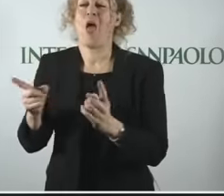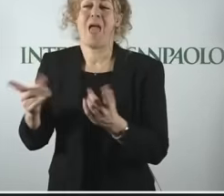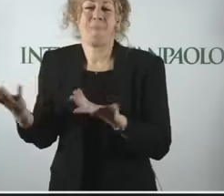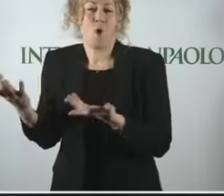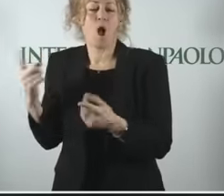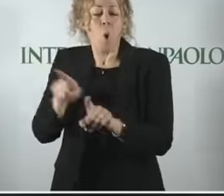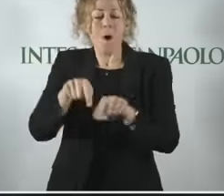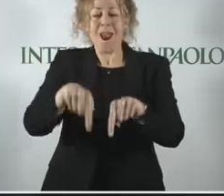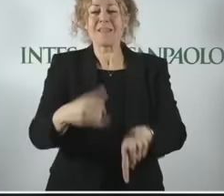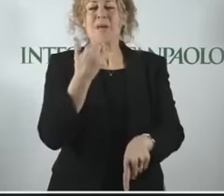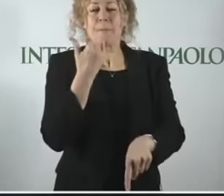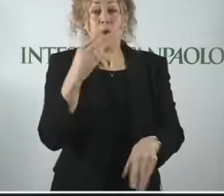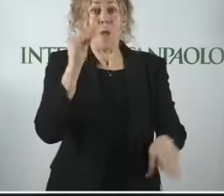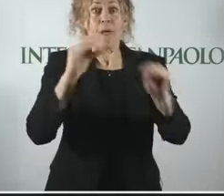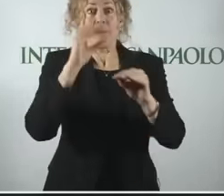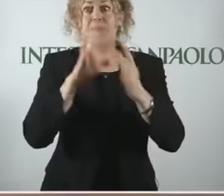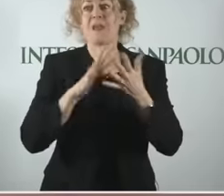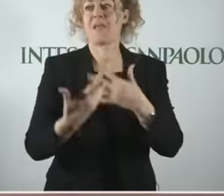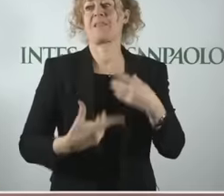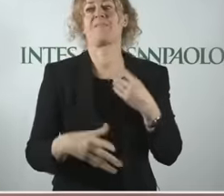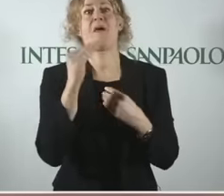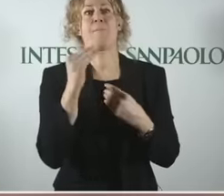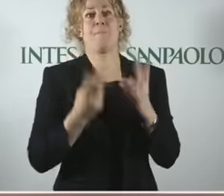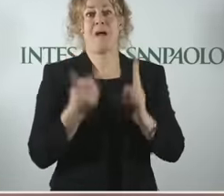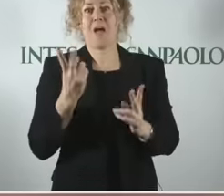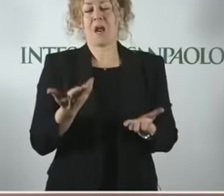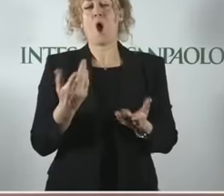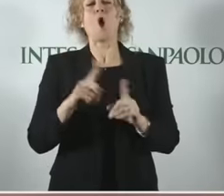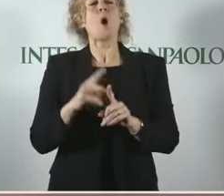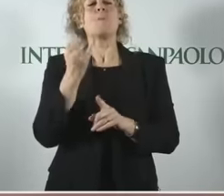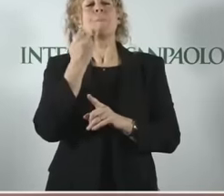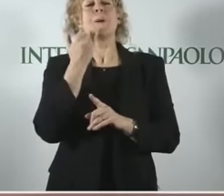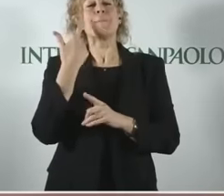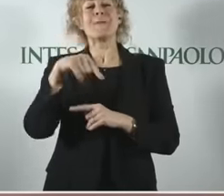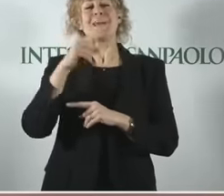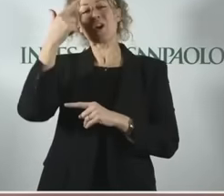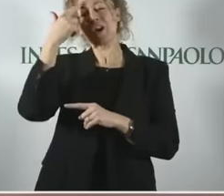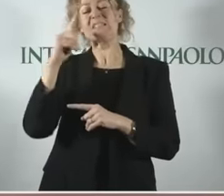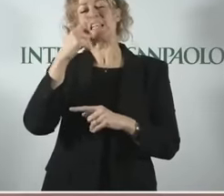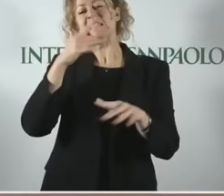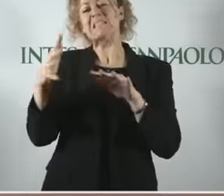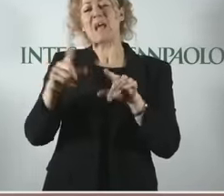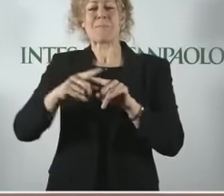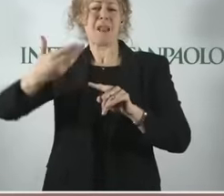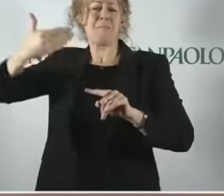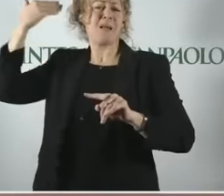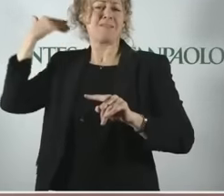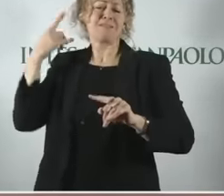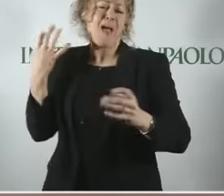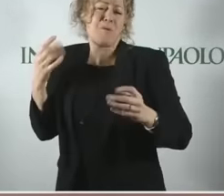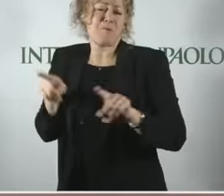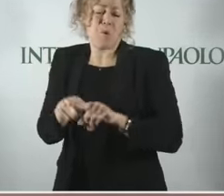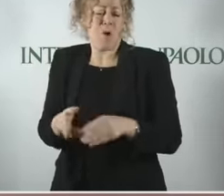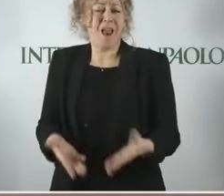dire qualche cosa che ci può permettere di immaginare che fossero molto simili anche nel passato o se